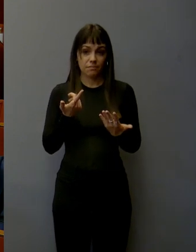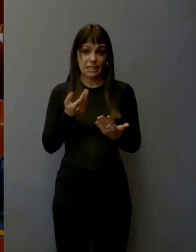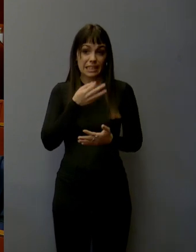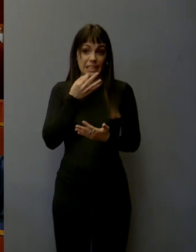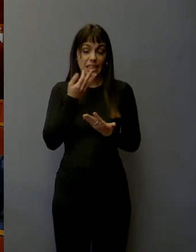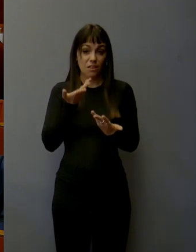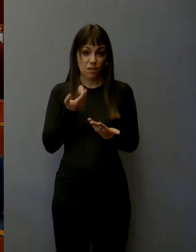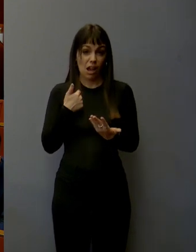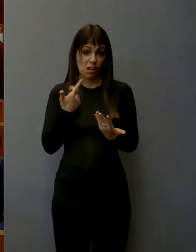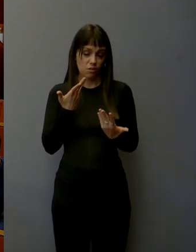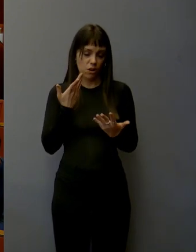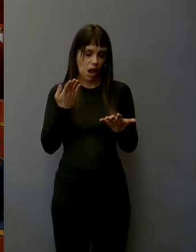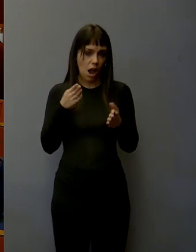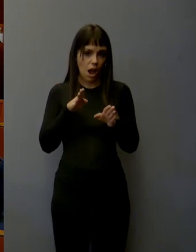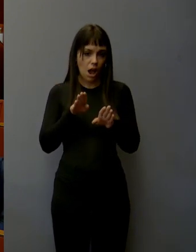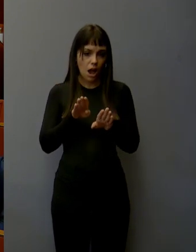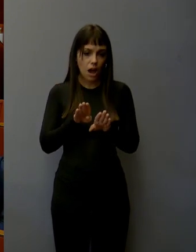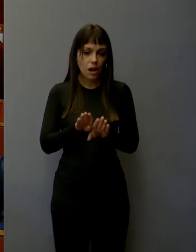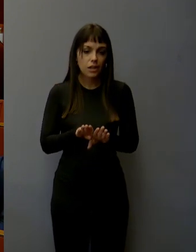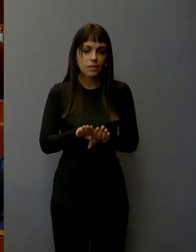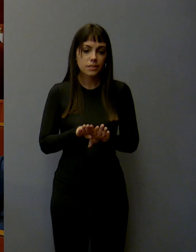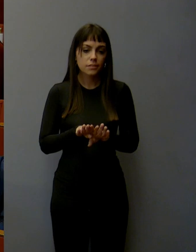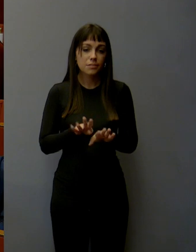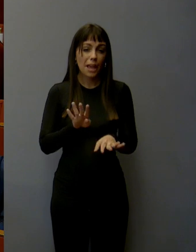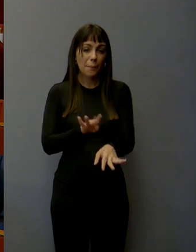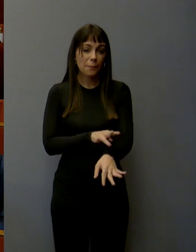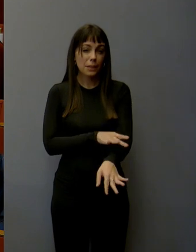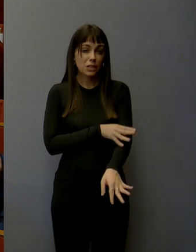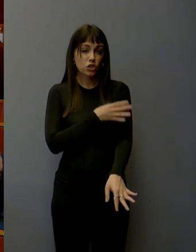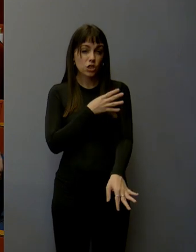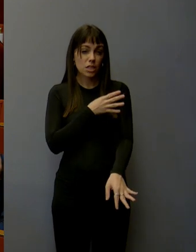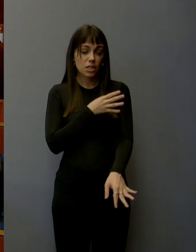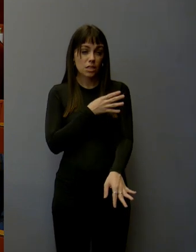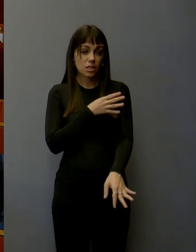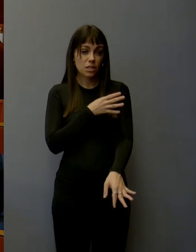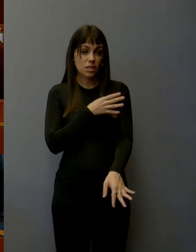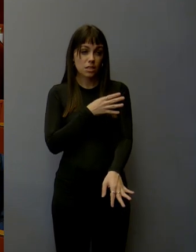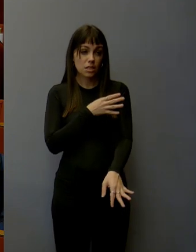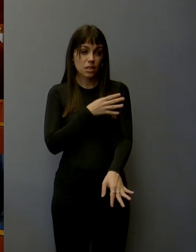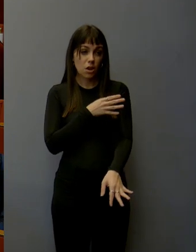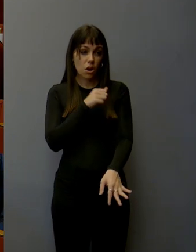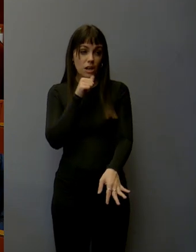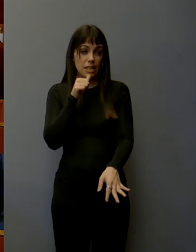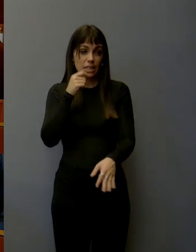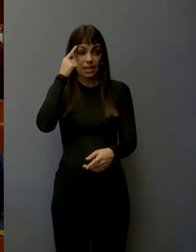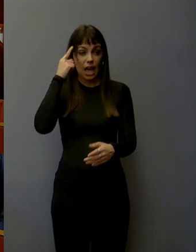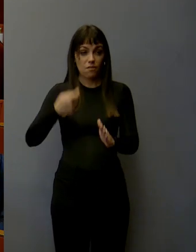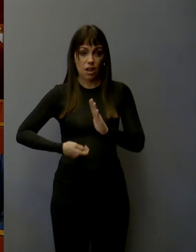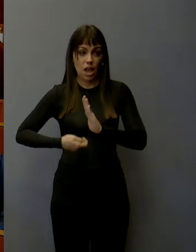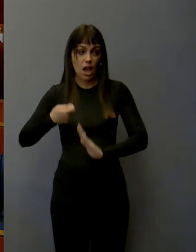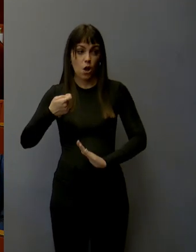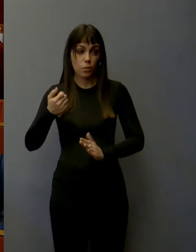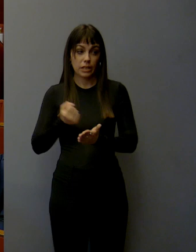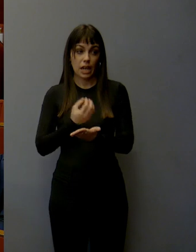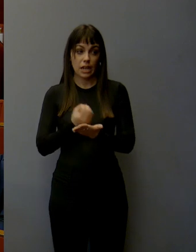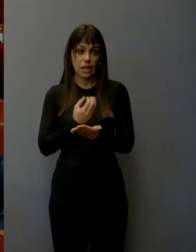la percezione È la leva invisibile per aumentare le risorse nei confronti di un settore che non vive nessun tipo di